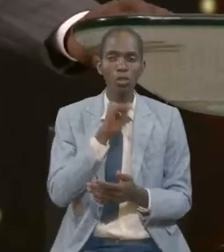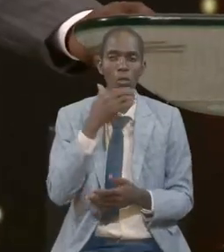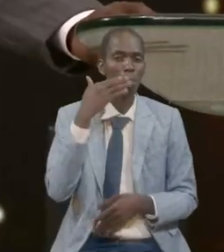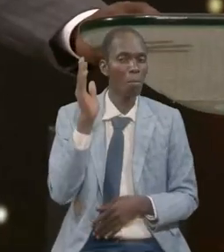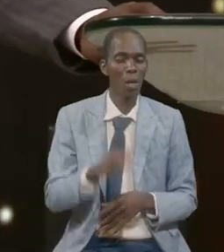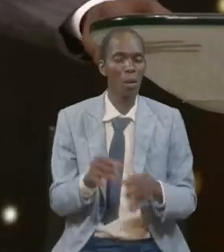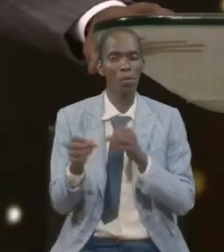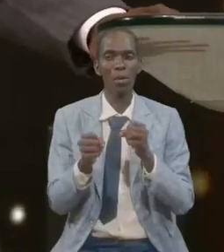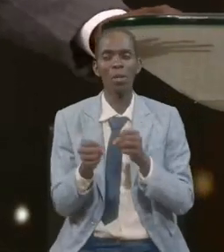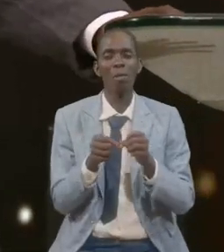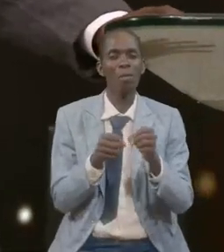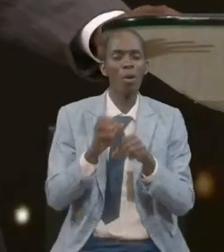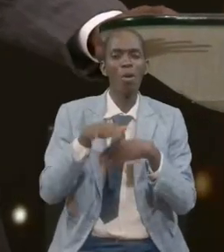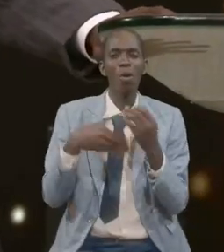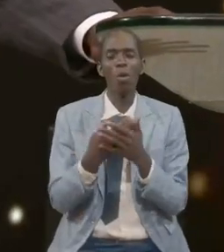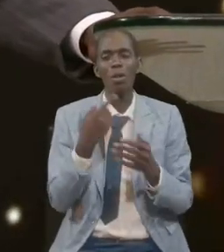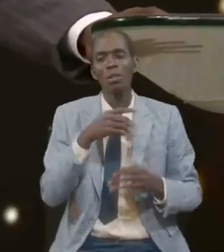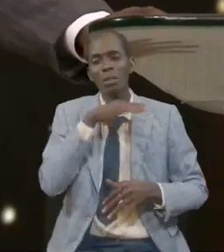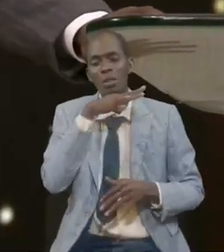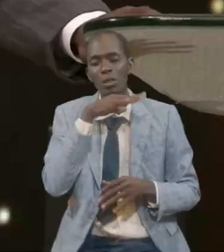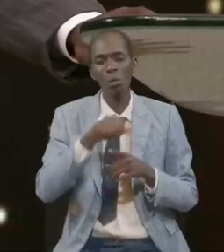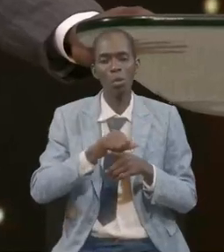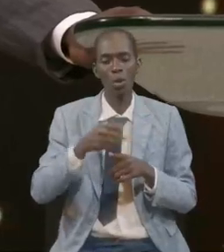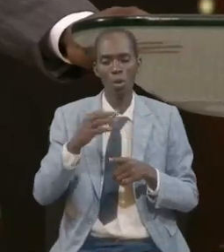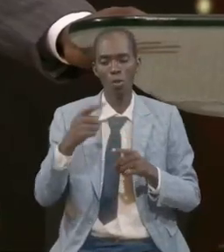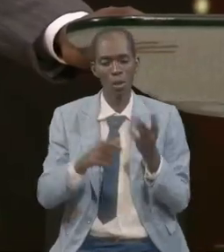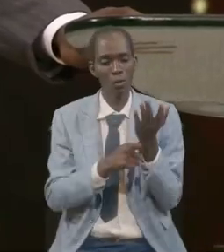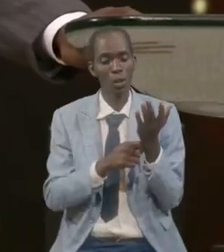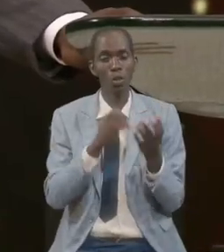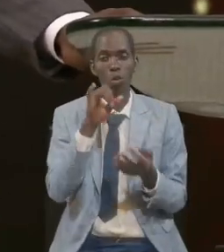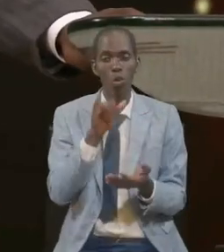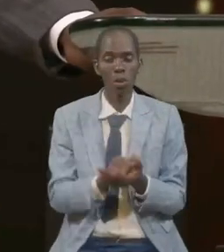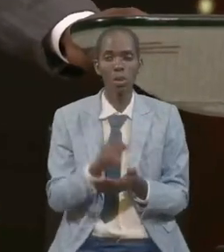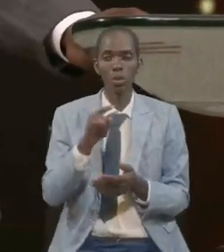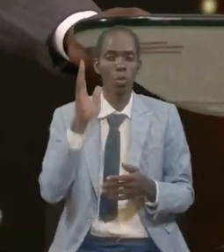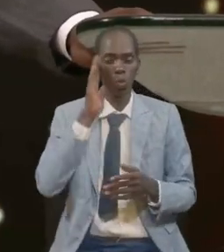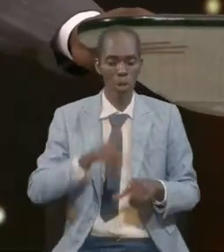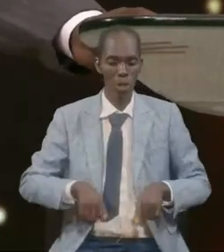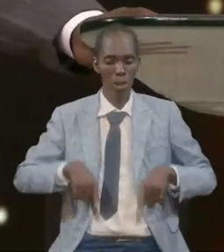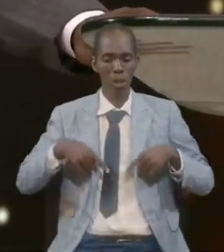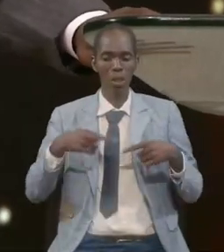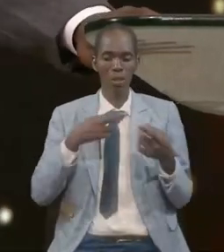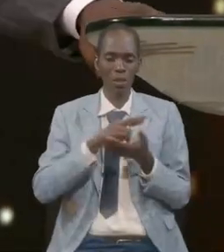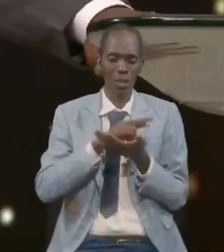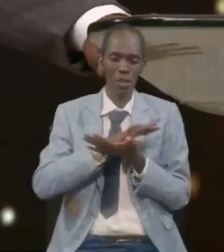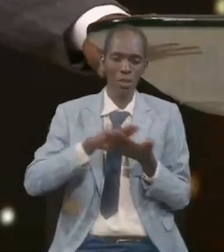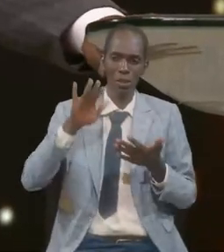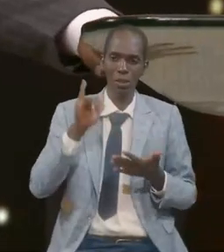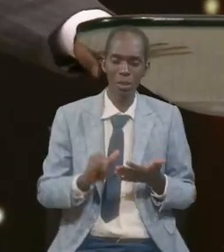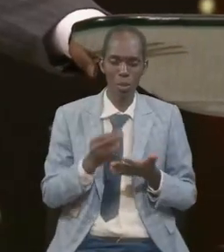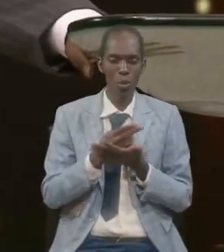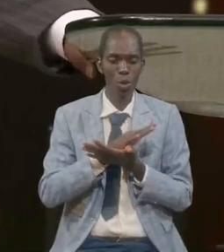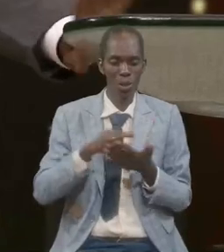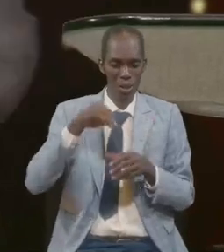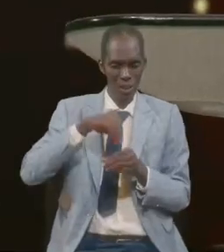Combattre la corruption de la chair afin de pouvoir mener une vie de justice, une vie de piété dans ce